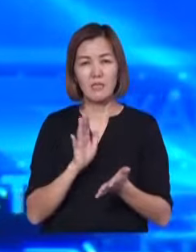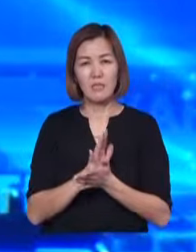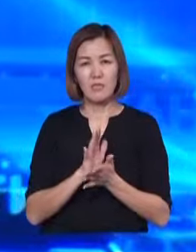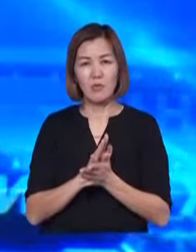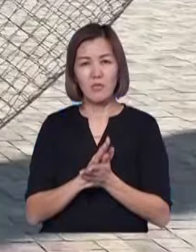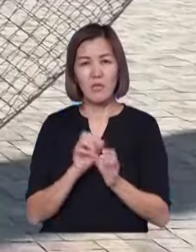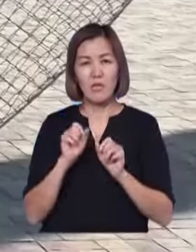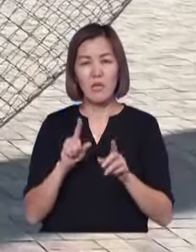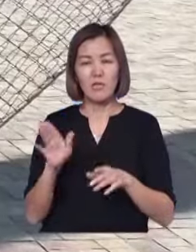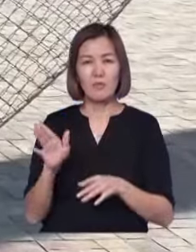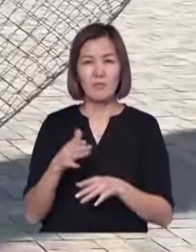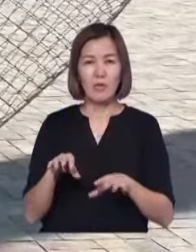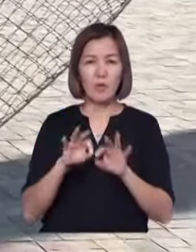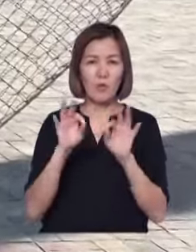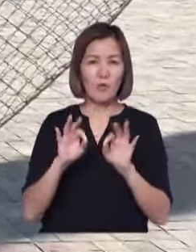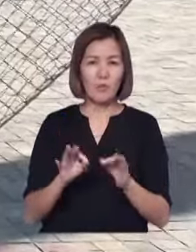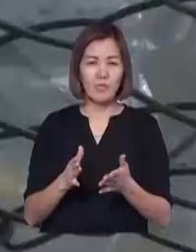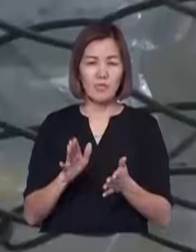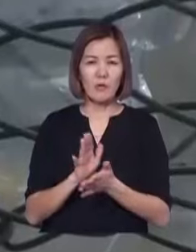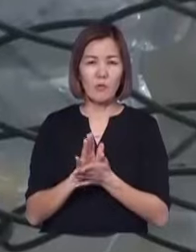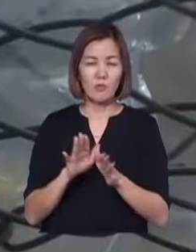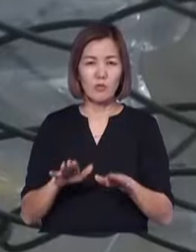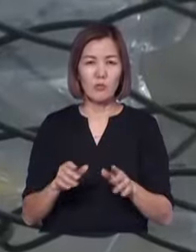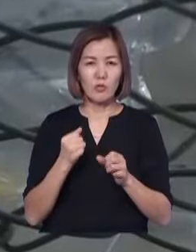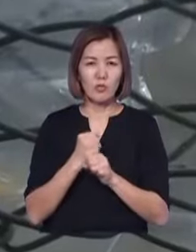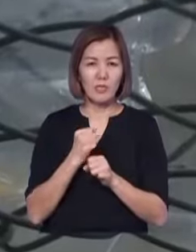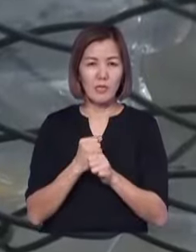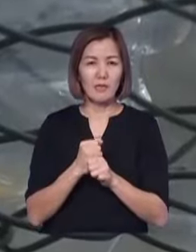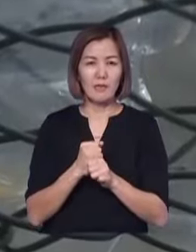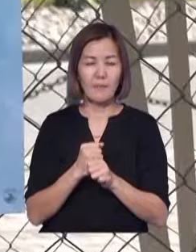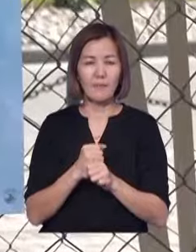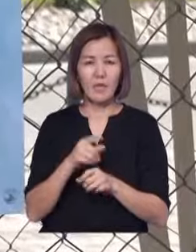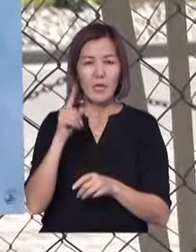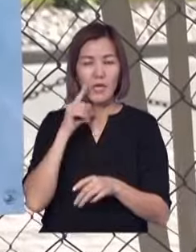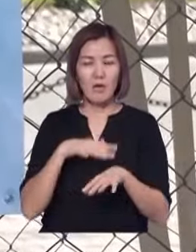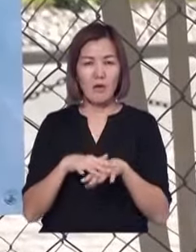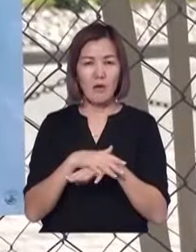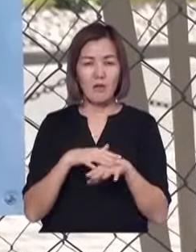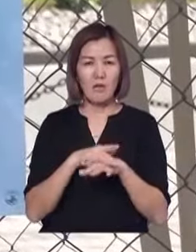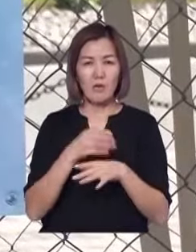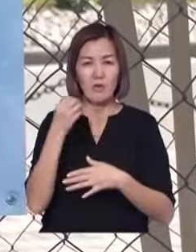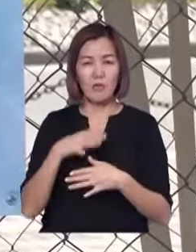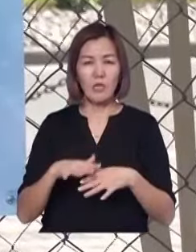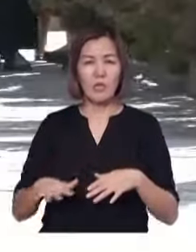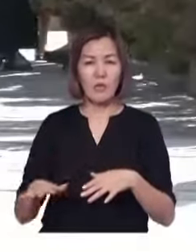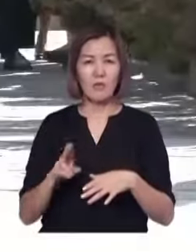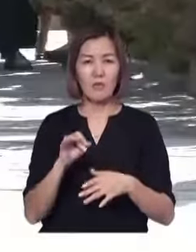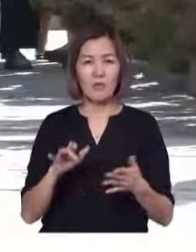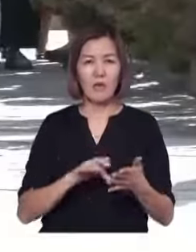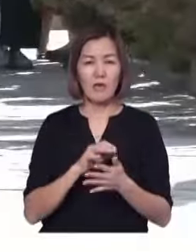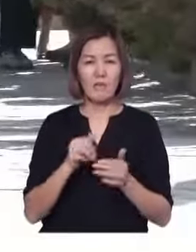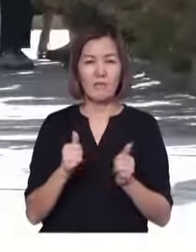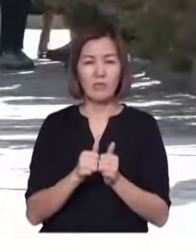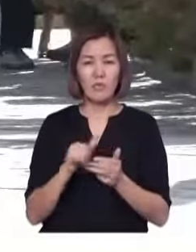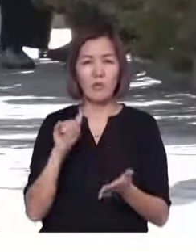арналған алтын балық бейнесіндегі қоқыс орны жасалды. Туынды халық көп шоғырланатын орталық алаңда Қонаев ескерткішінің